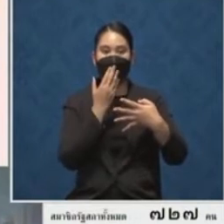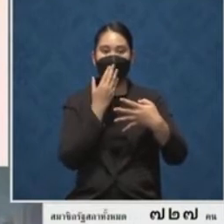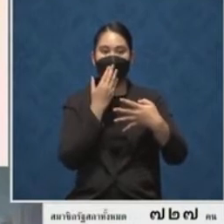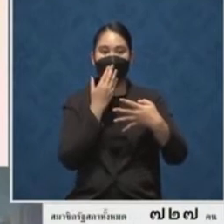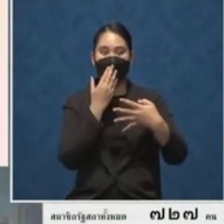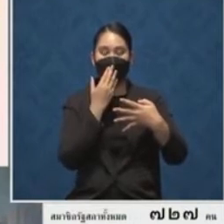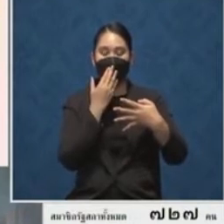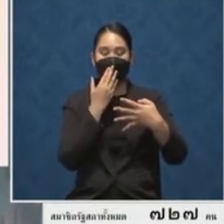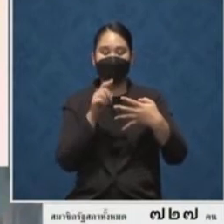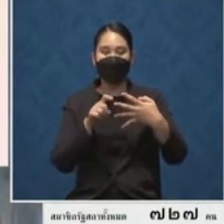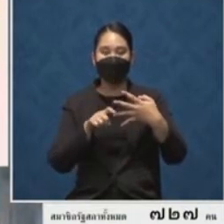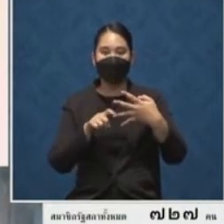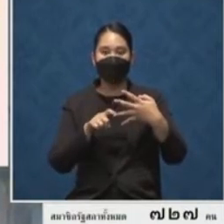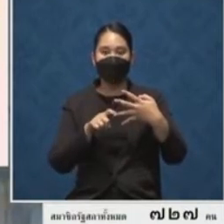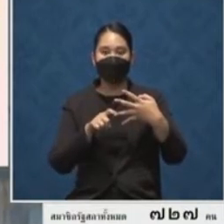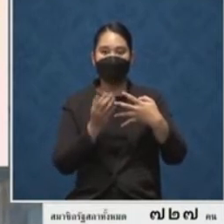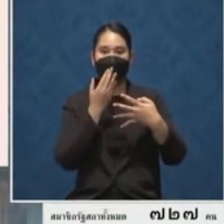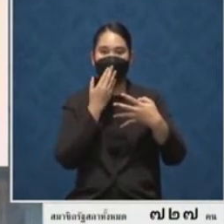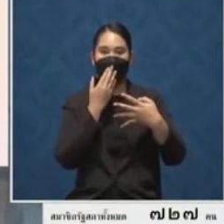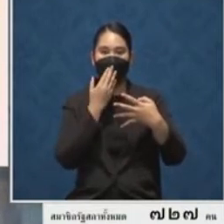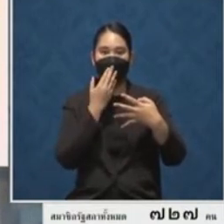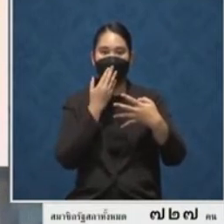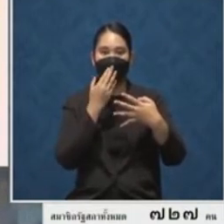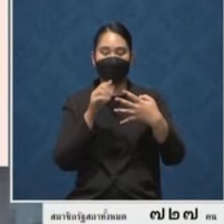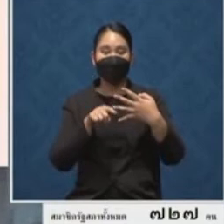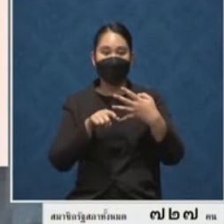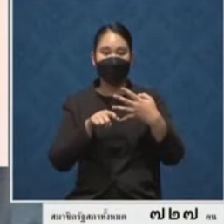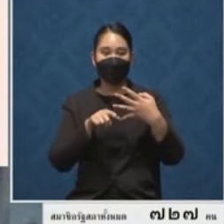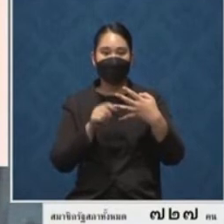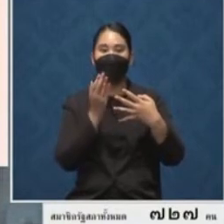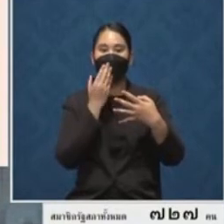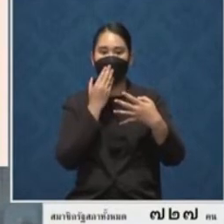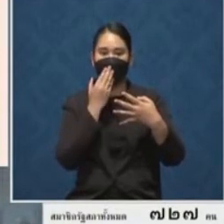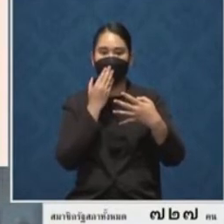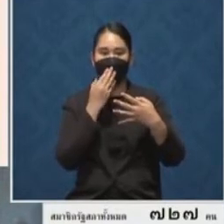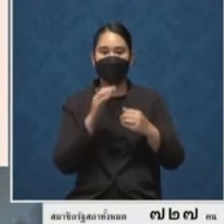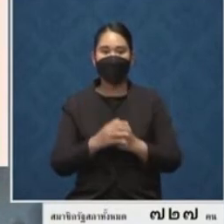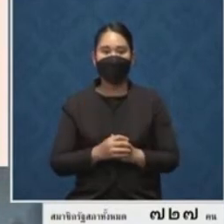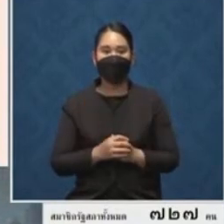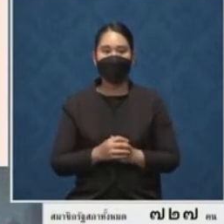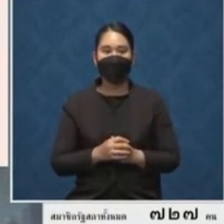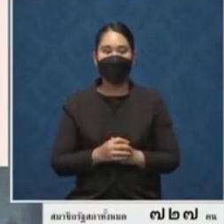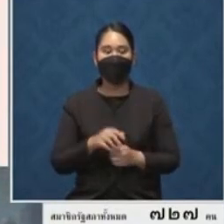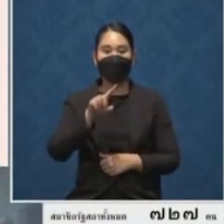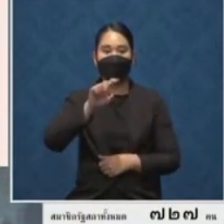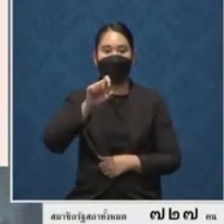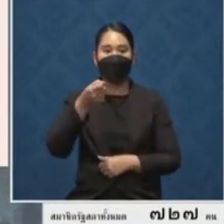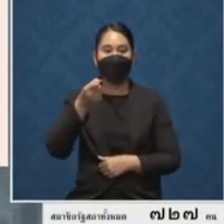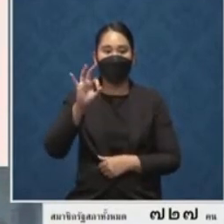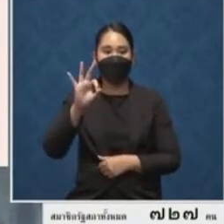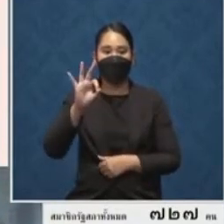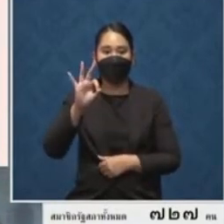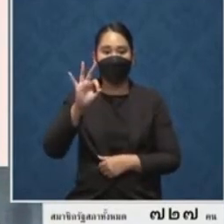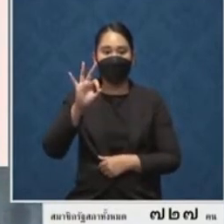3งดออกเสียง4งดออกเสียง 119พันตำรวจตรีชาวลิตเหล่าหาอุด